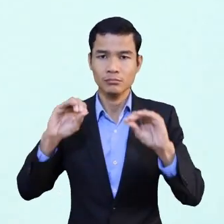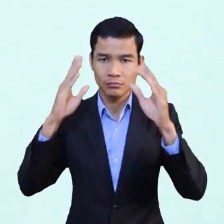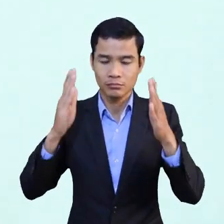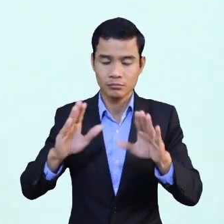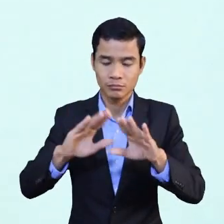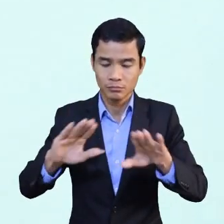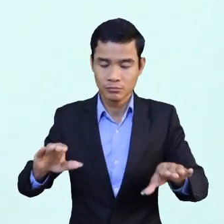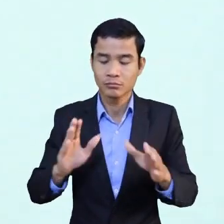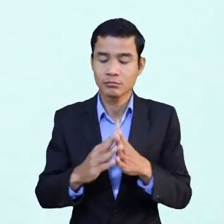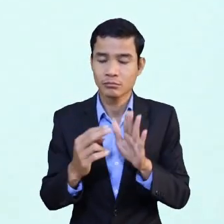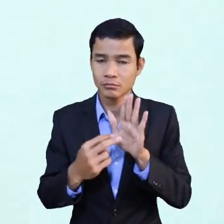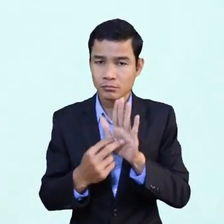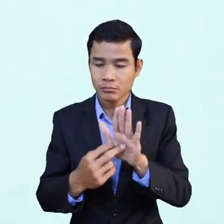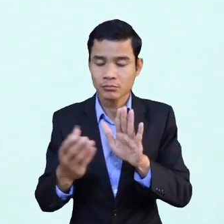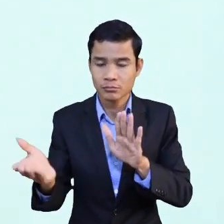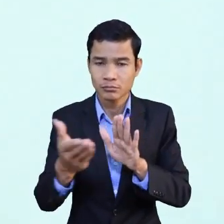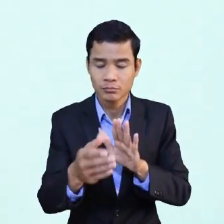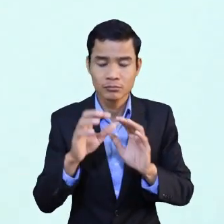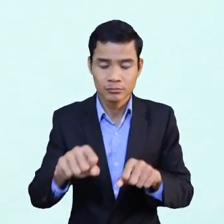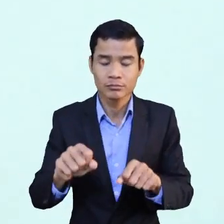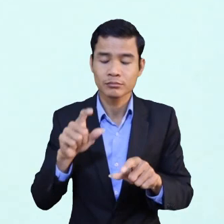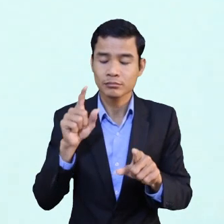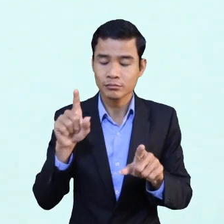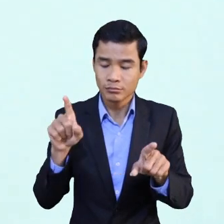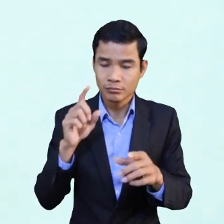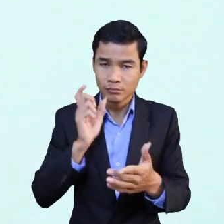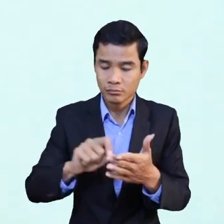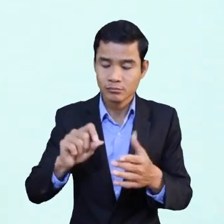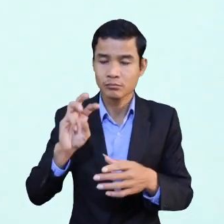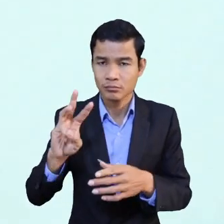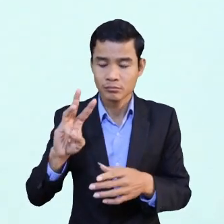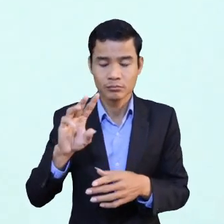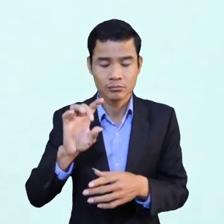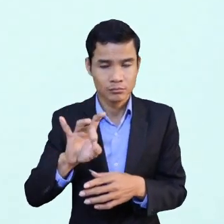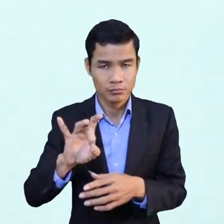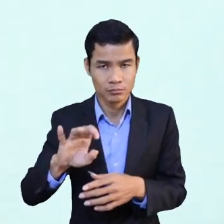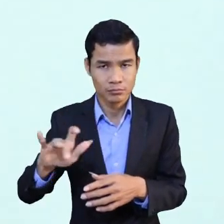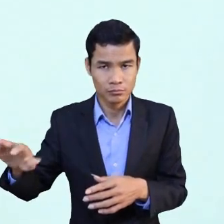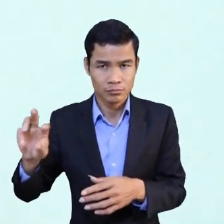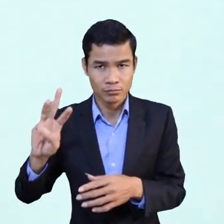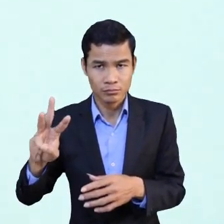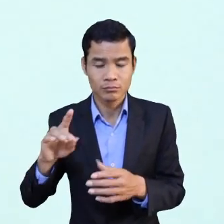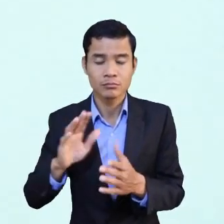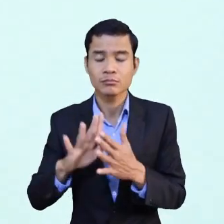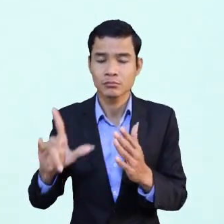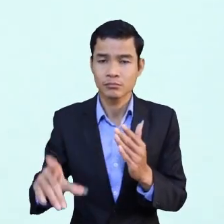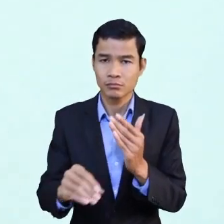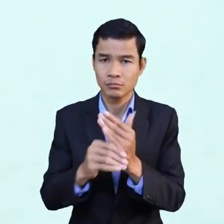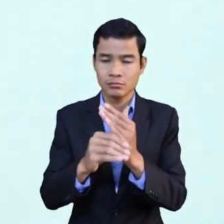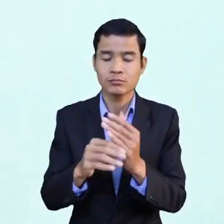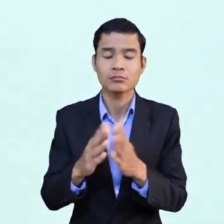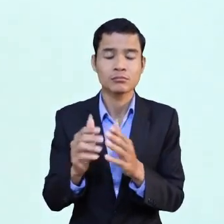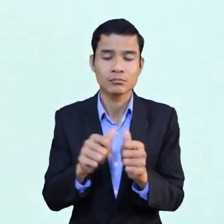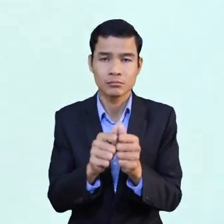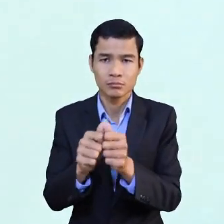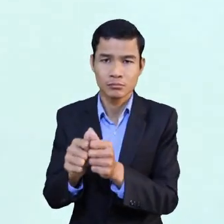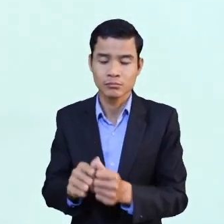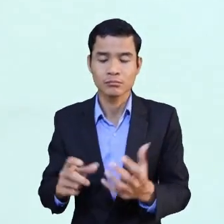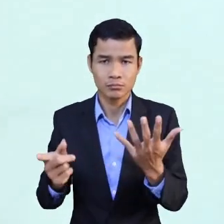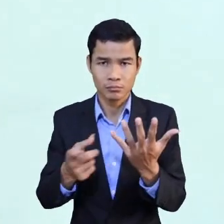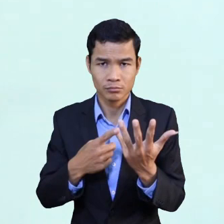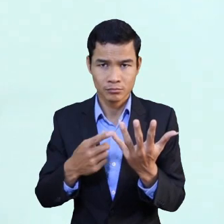បង្ហាញជូនកូនកូនទៅផ្ទះវិញកូនសរសេរ3តួអក្សរផ្សំជាមួយនឹងស្រៈអេបន្ថែមទៀតណាចាអញ្ចឹ